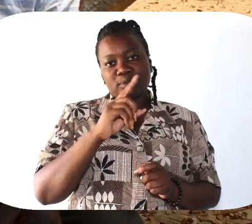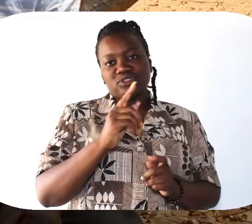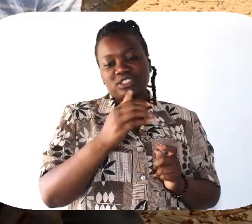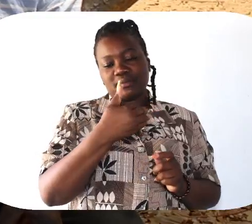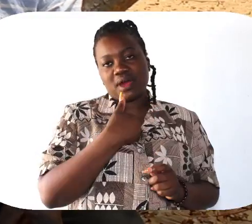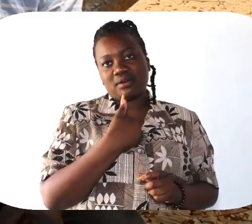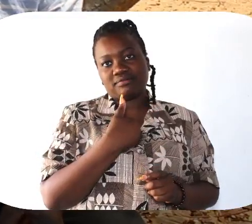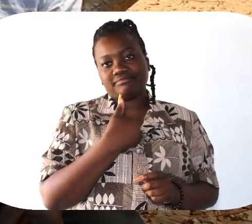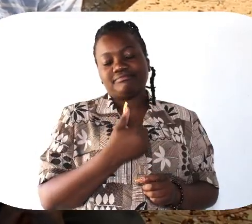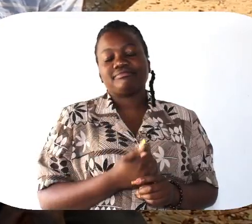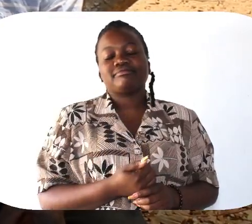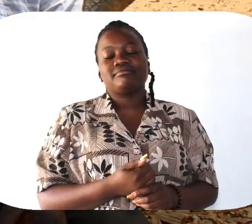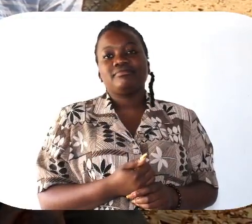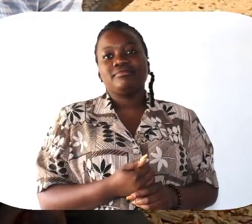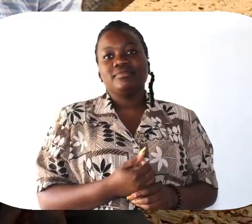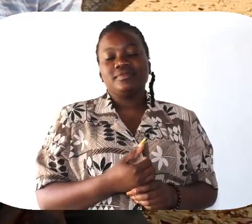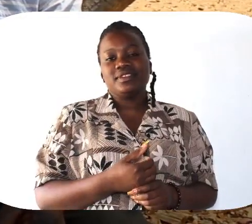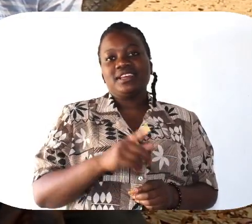navagororo